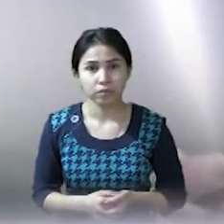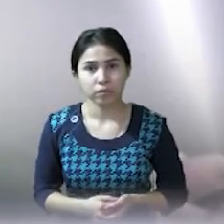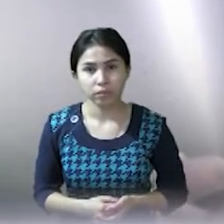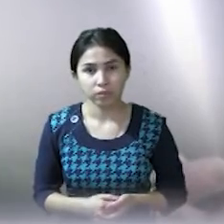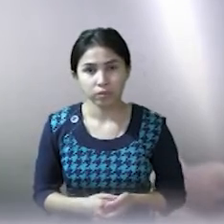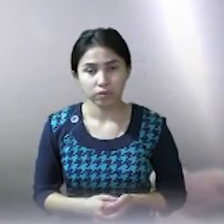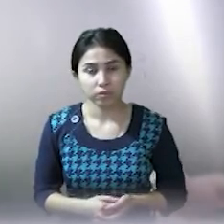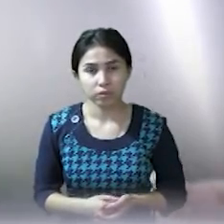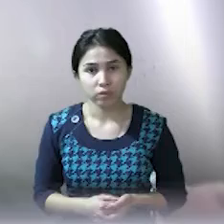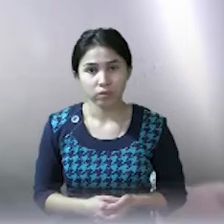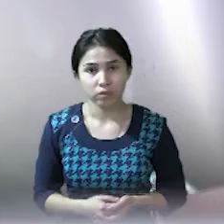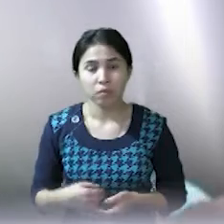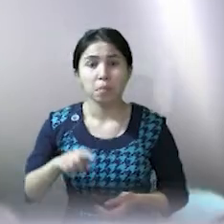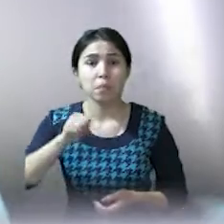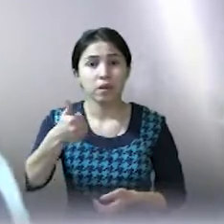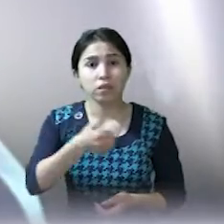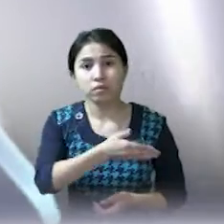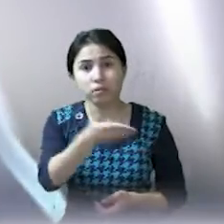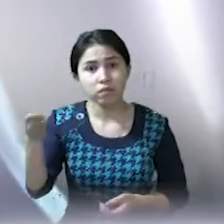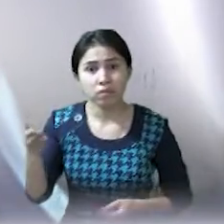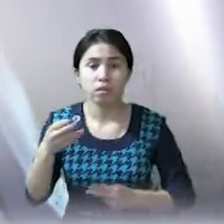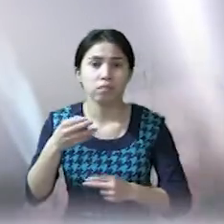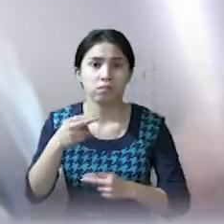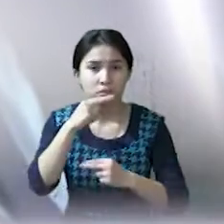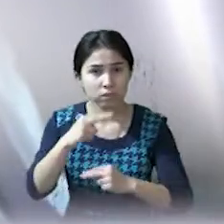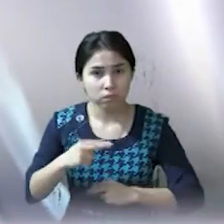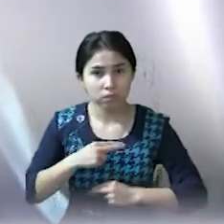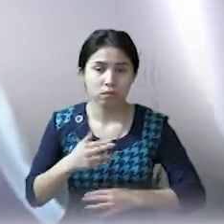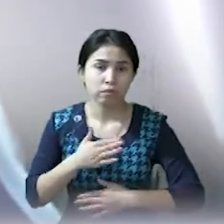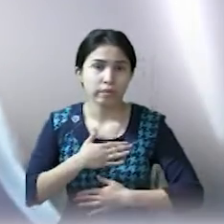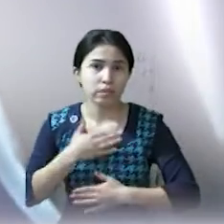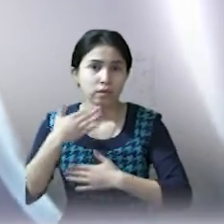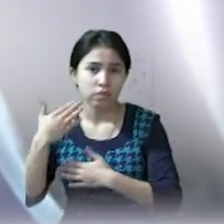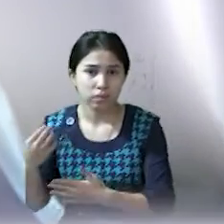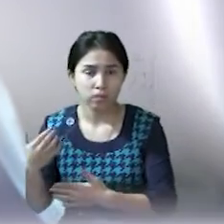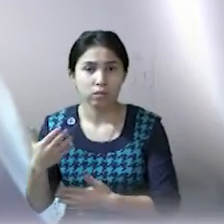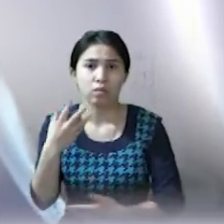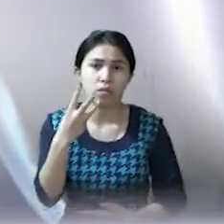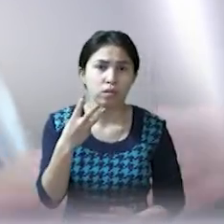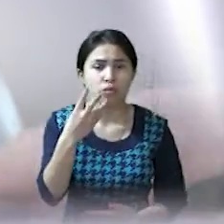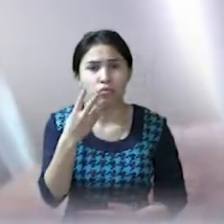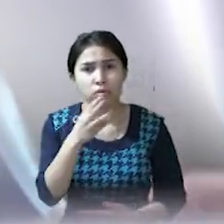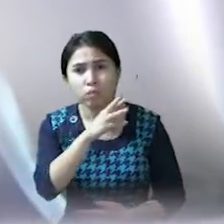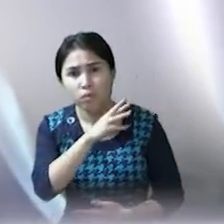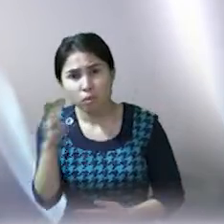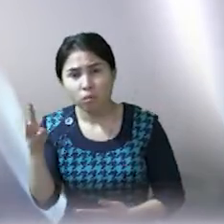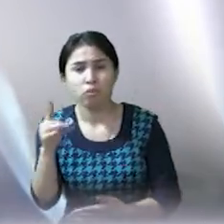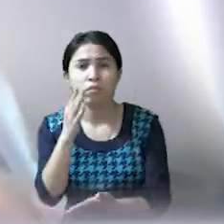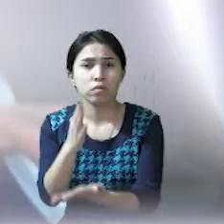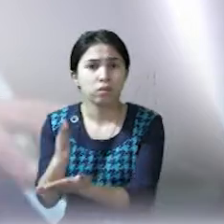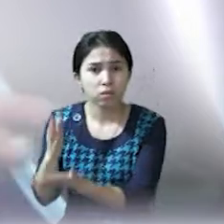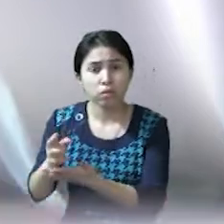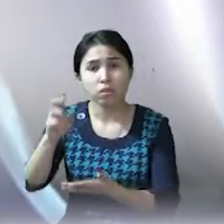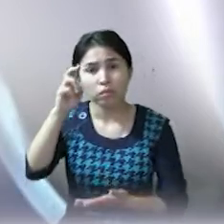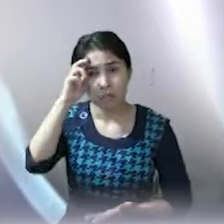біздер сіздерге рахмет, ақша беріп жатырсыздар. Мен мына 3 миллион, 4 миллион ақшаны жұмсаңдар,